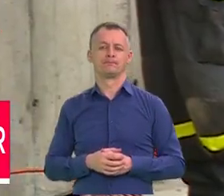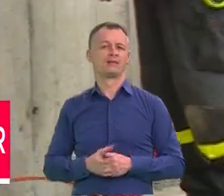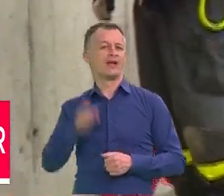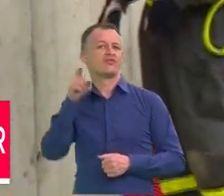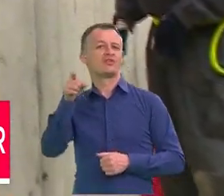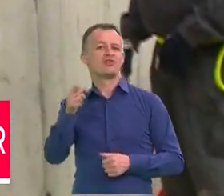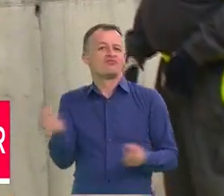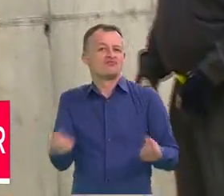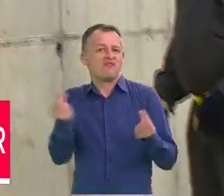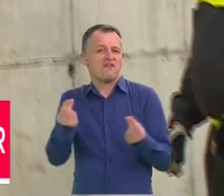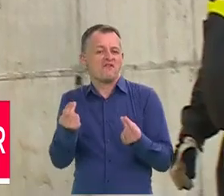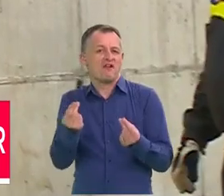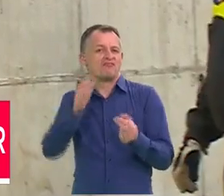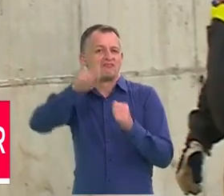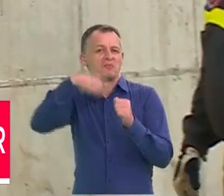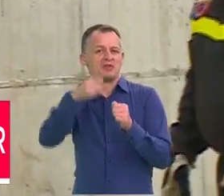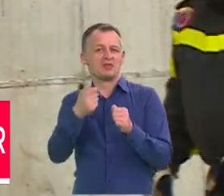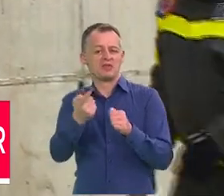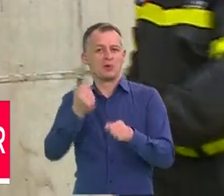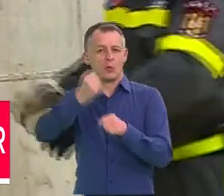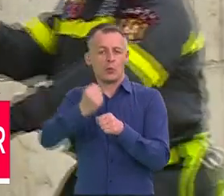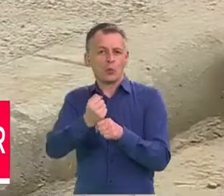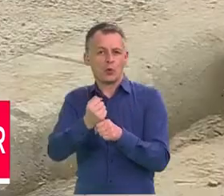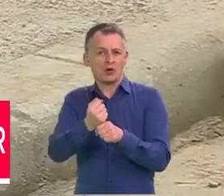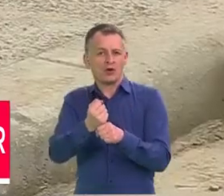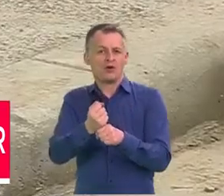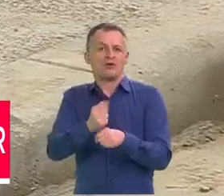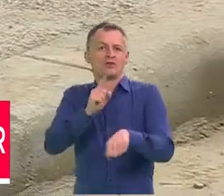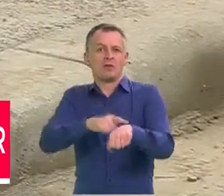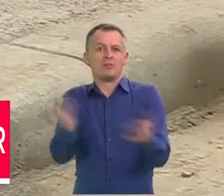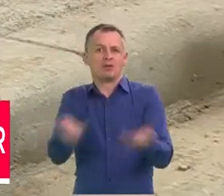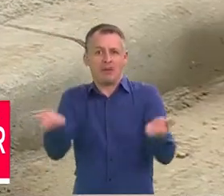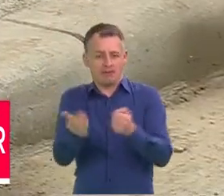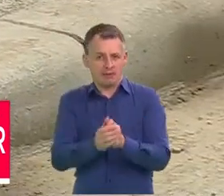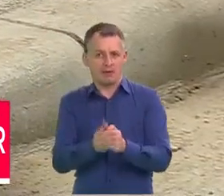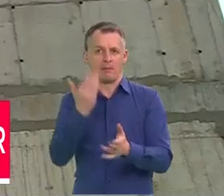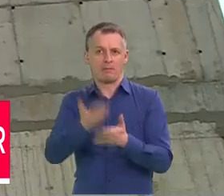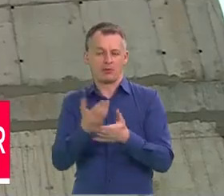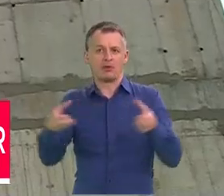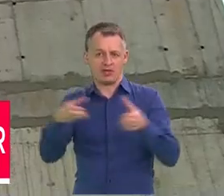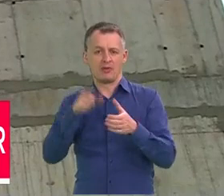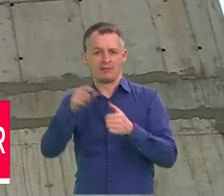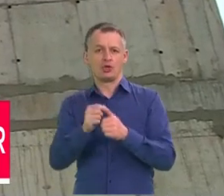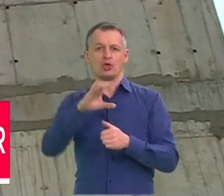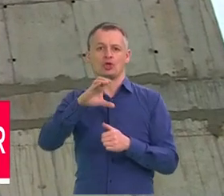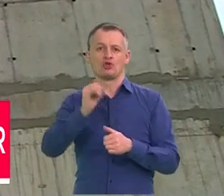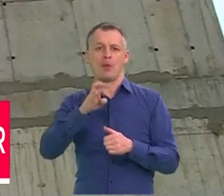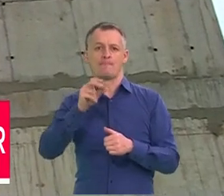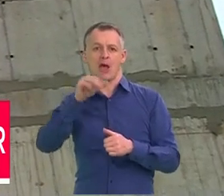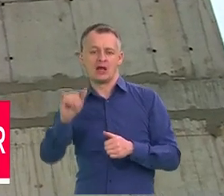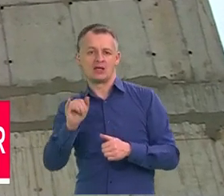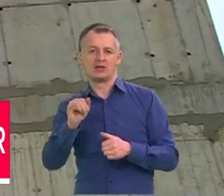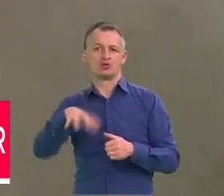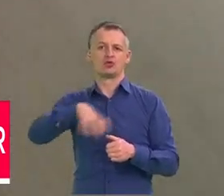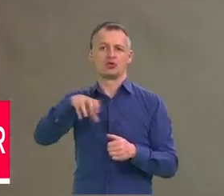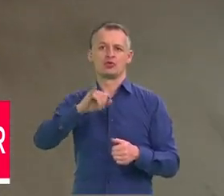Acestea sunt doar câteva secvențe dintr-o operațiune contra cronometru a echipelor de salvare ROUSAR. La Ciolpani, în județul Ilfov, se află